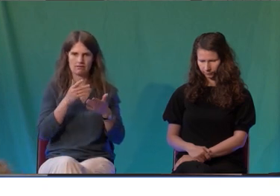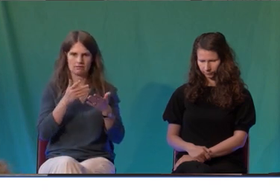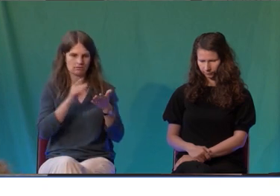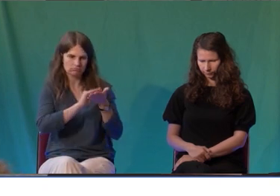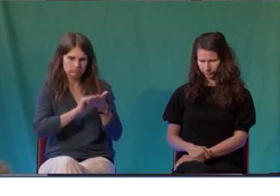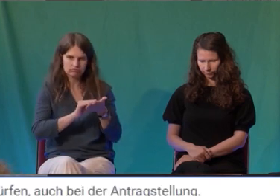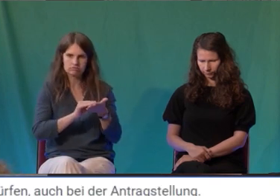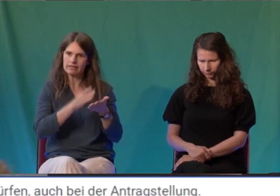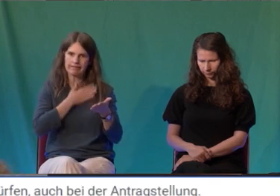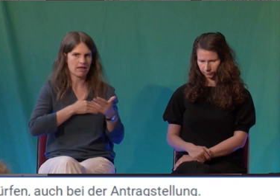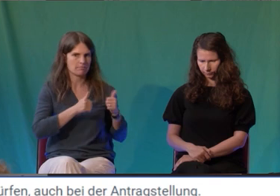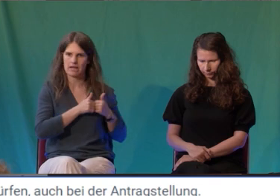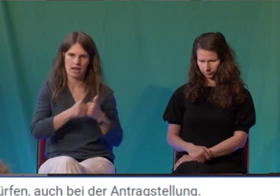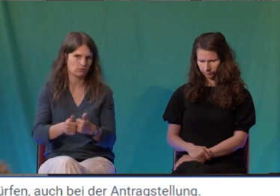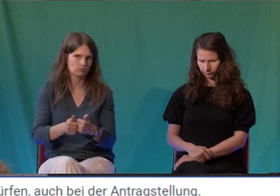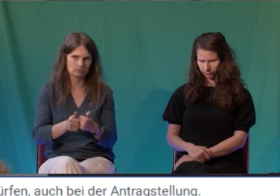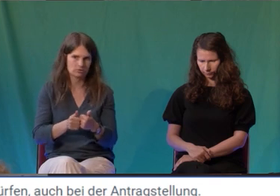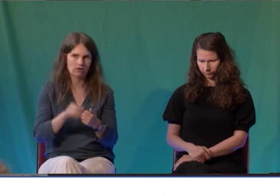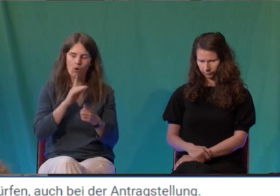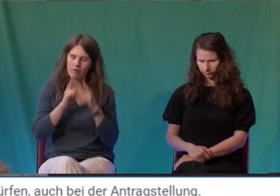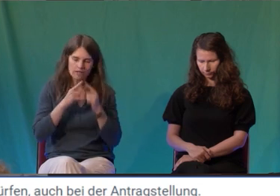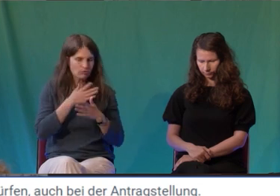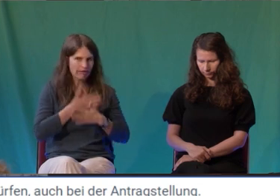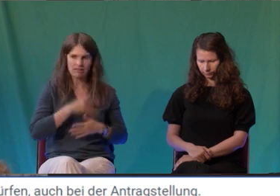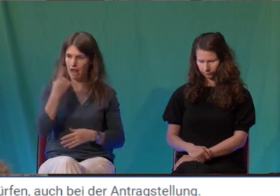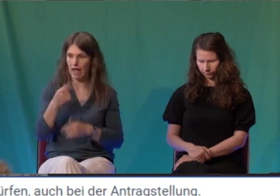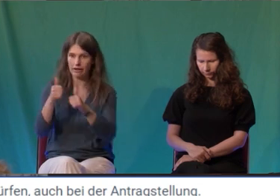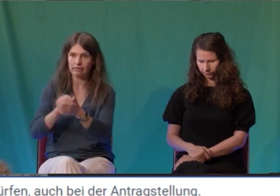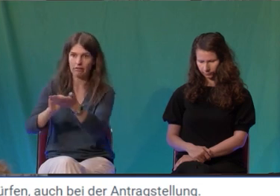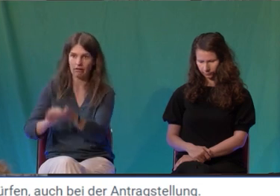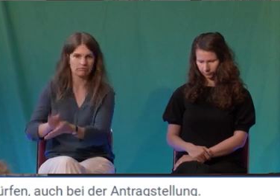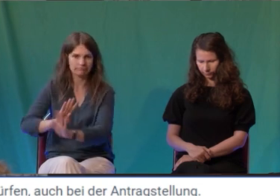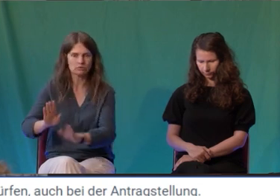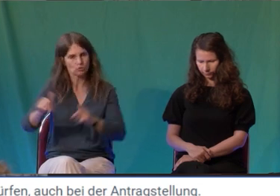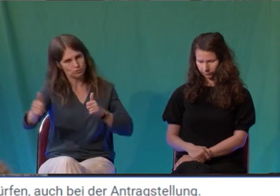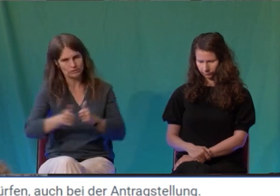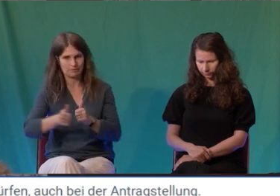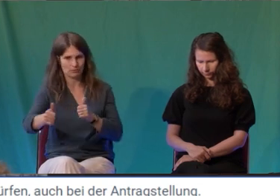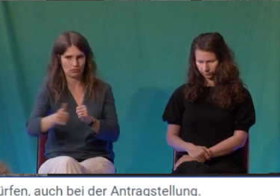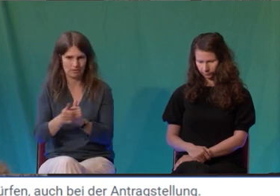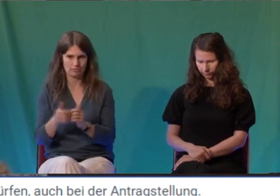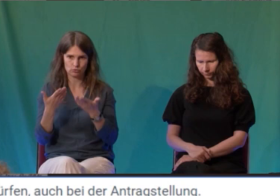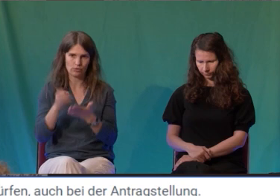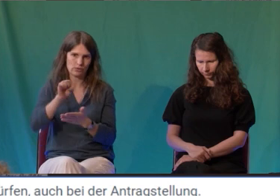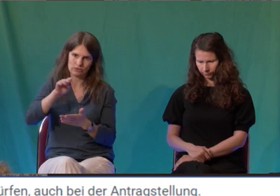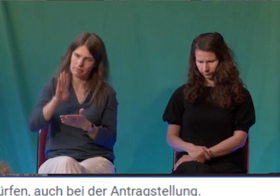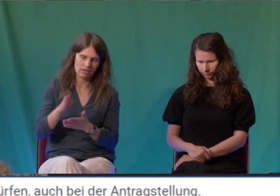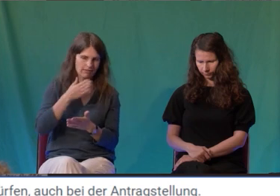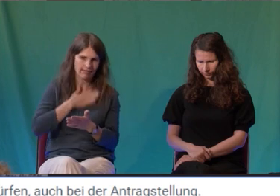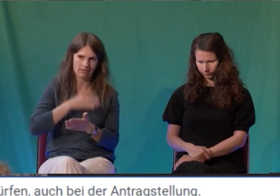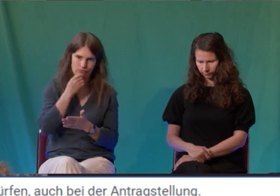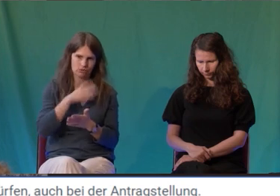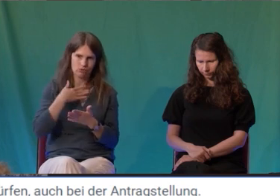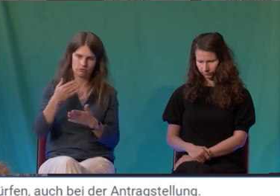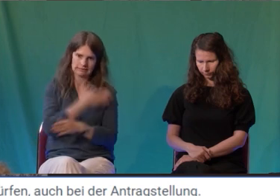gut beraten werden und eben das den Weg nicht alleine gehen müssen sondern da auch die Unterstützung der eutb bekommen